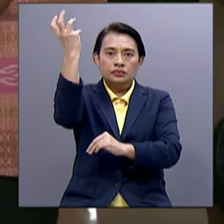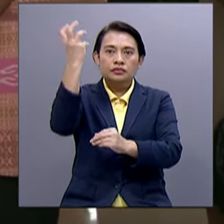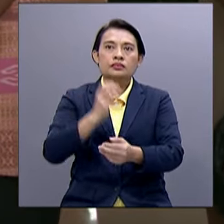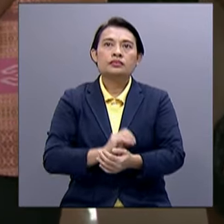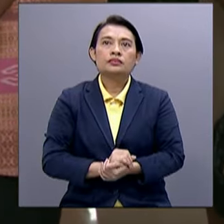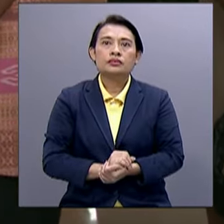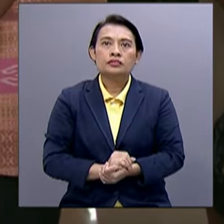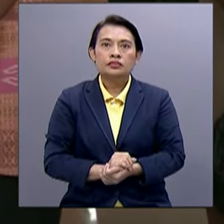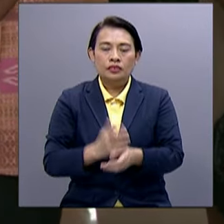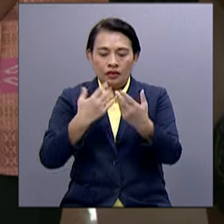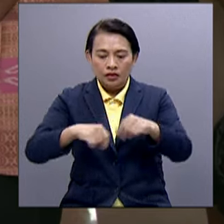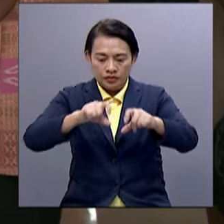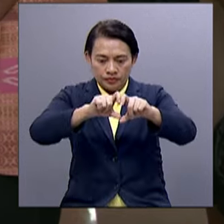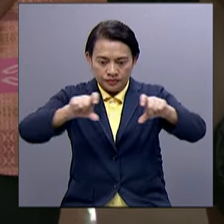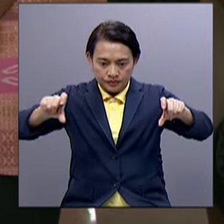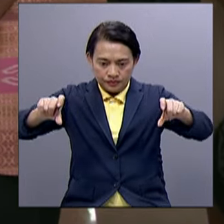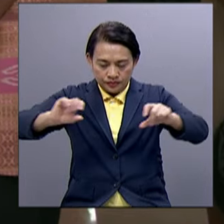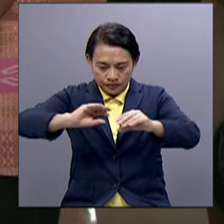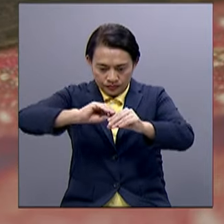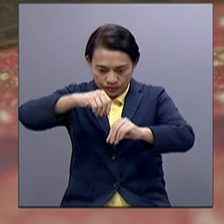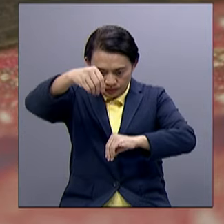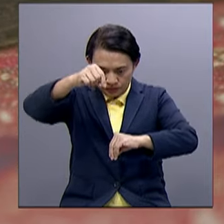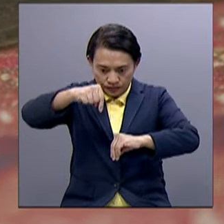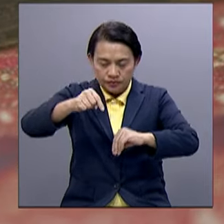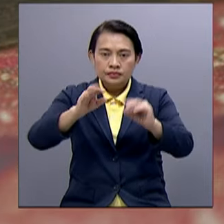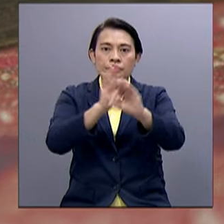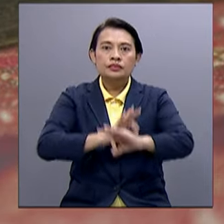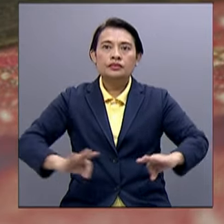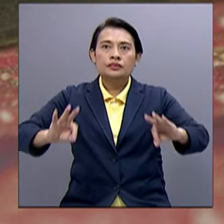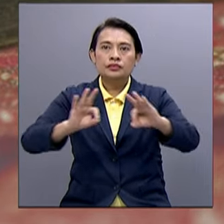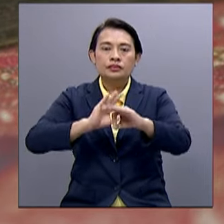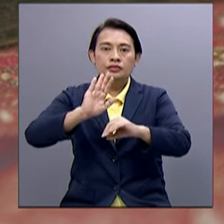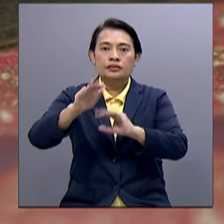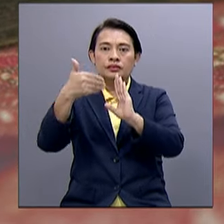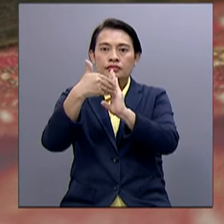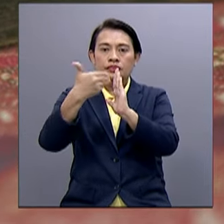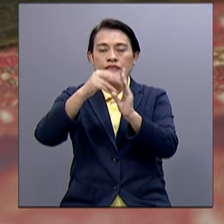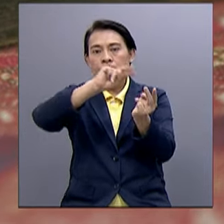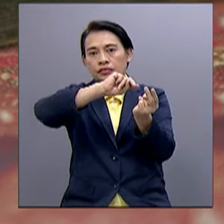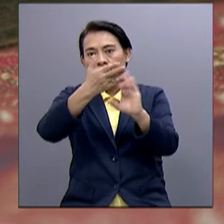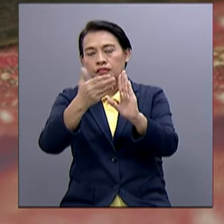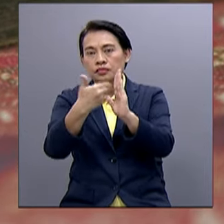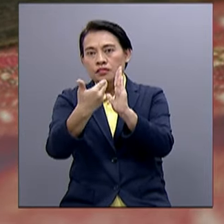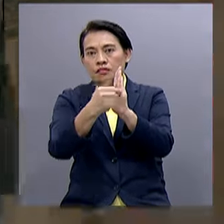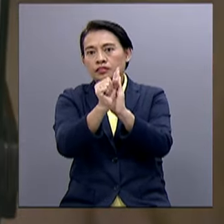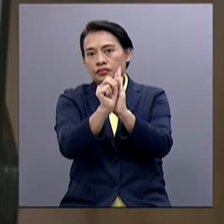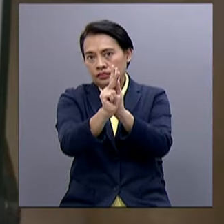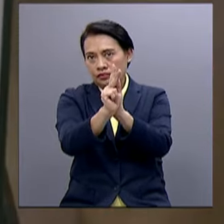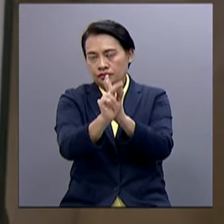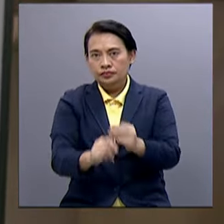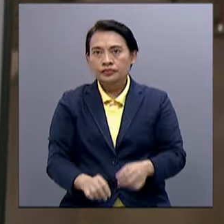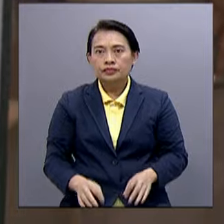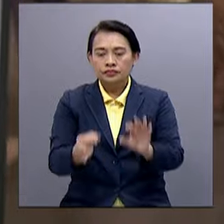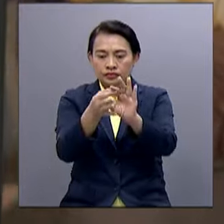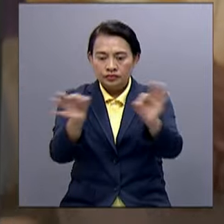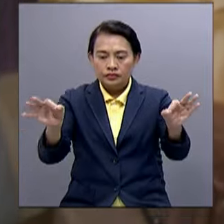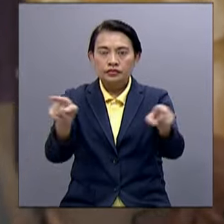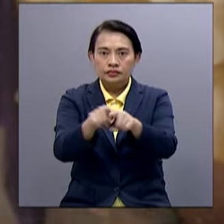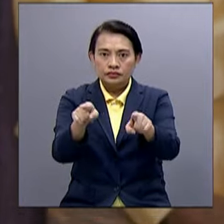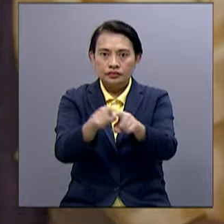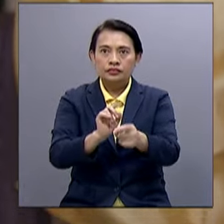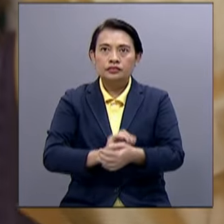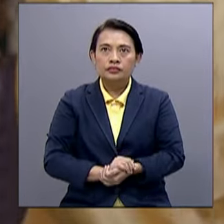ค่ะก็ยังมีคัมภีร์ใบลานจากท้องถิ่นที่สำคัญในจังหวัดนครพนมและสกลนครมีเนื้อหากล่าวถึงเรื่องราวเดียวกันค่ะโดยกล่าว